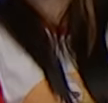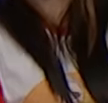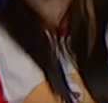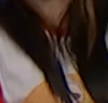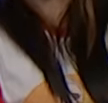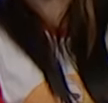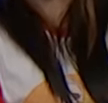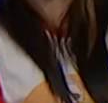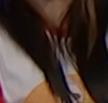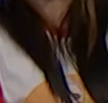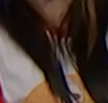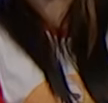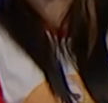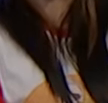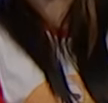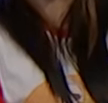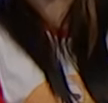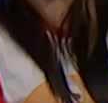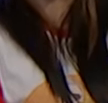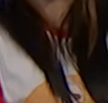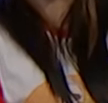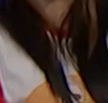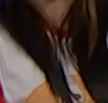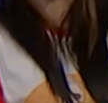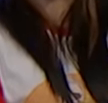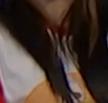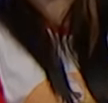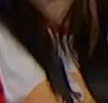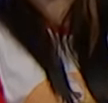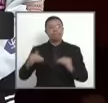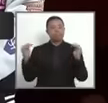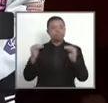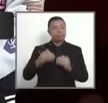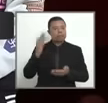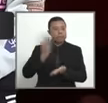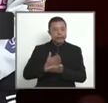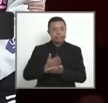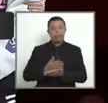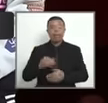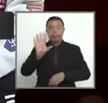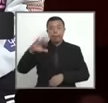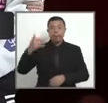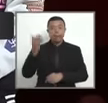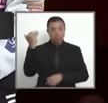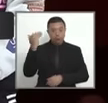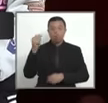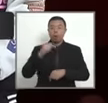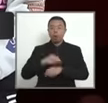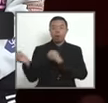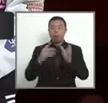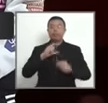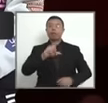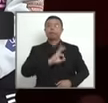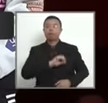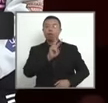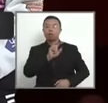depan apakah EE nasib kita ke depan ini akan tergantung pada makan siang gratis atau seperti apa Saya